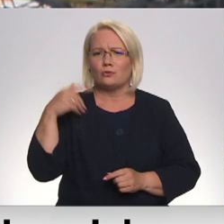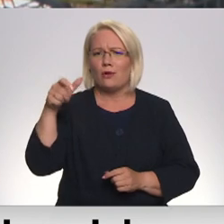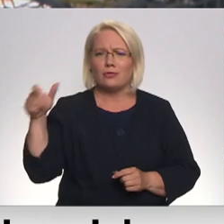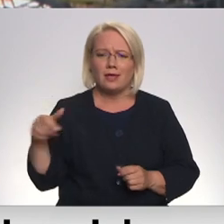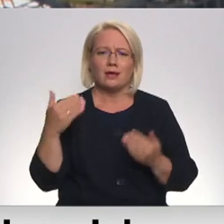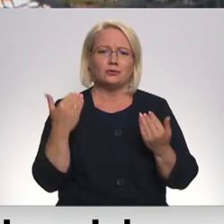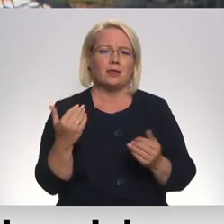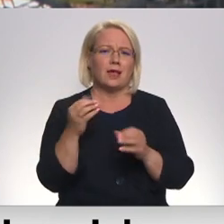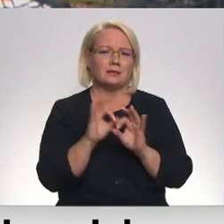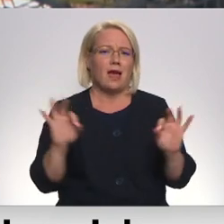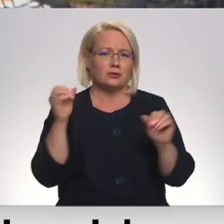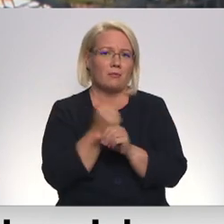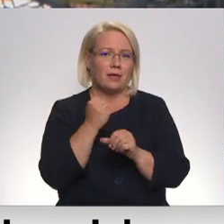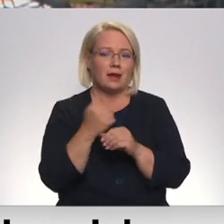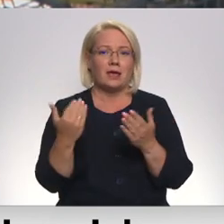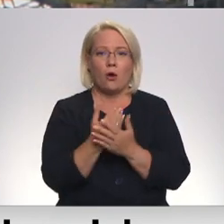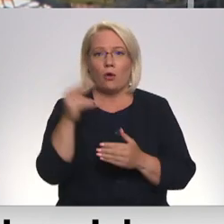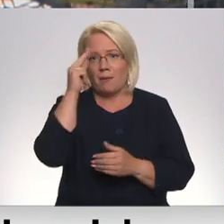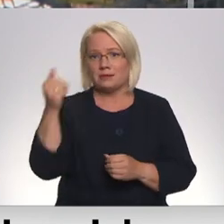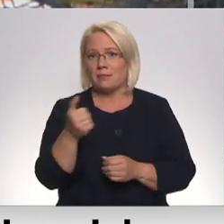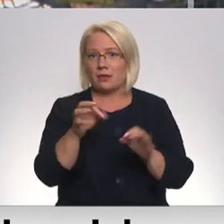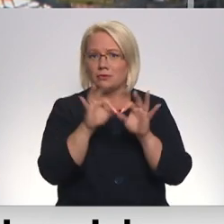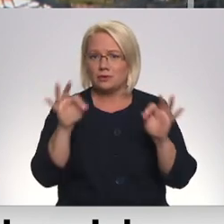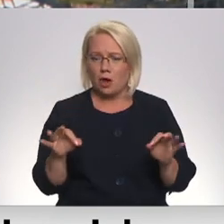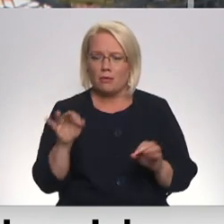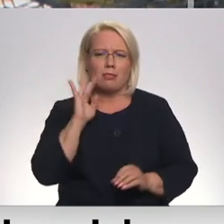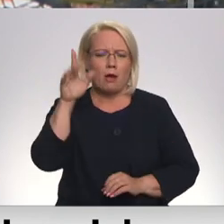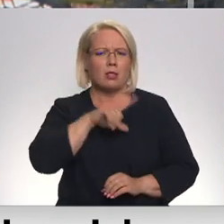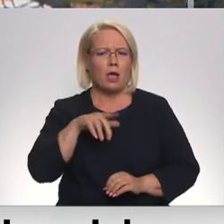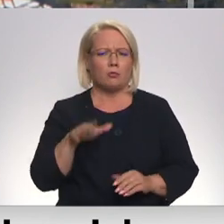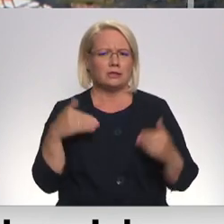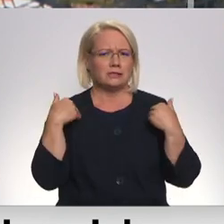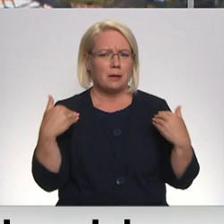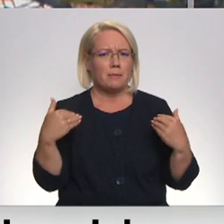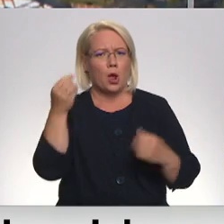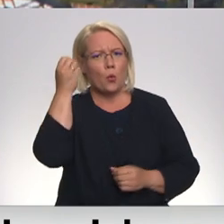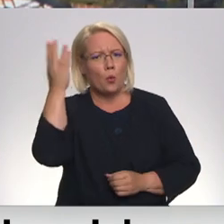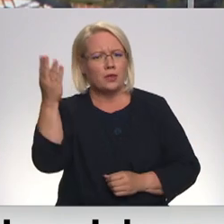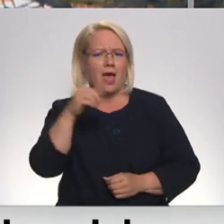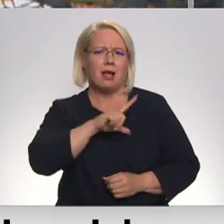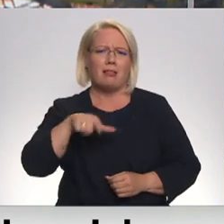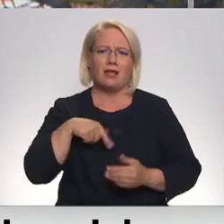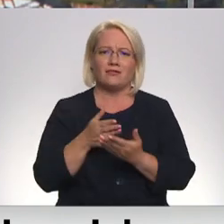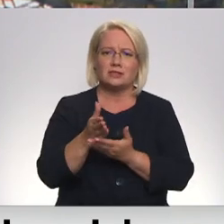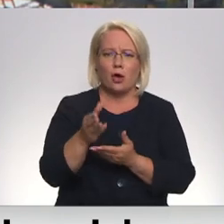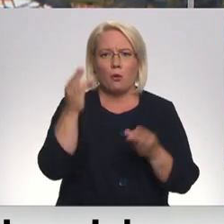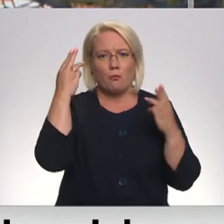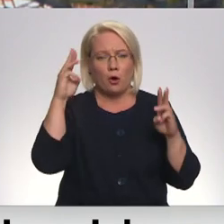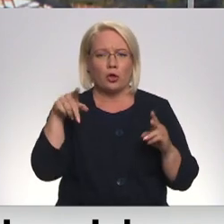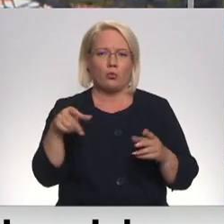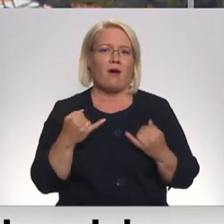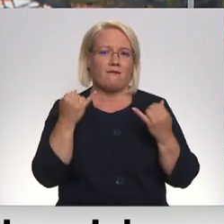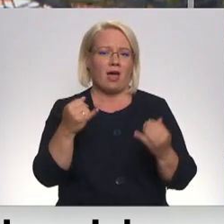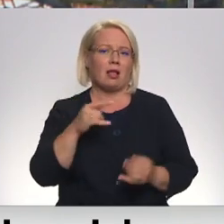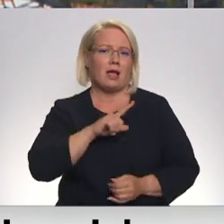mācību gada sākumu. Nākotnes Latvijai jābūt stiprai, gudrai, latviskai un modernai. To apsveikumā zinību dienā vēl valsts